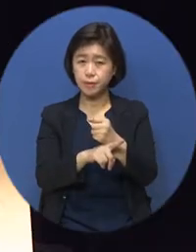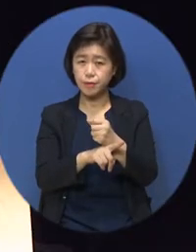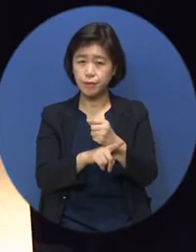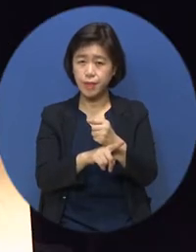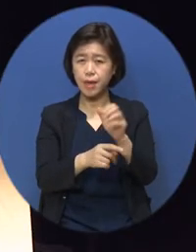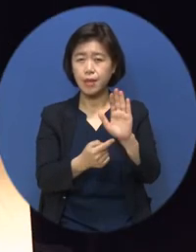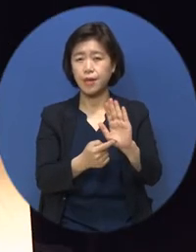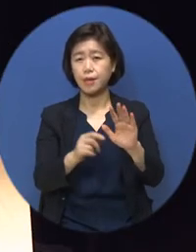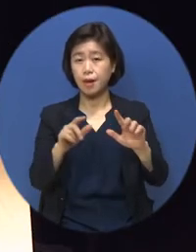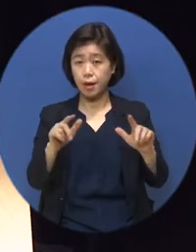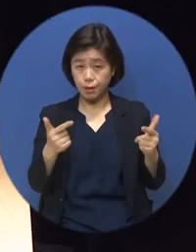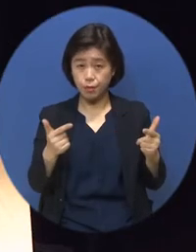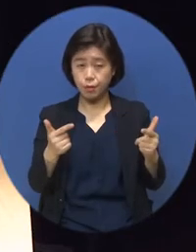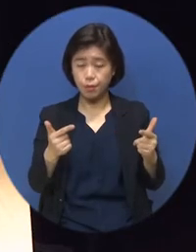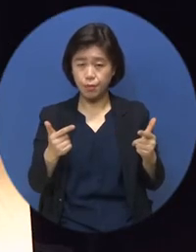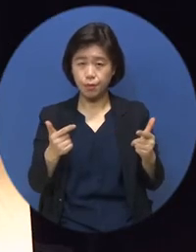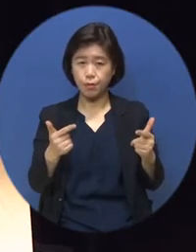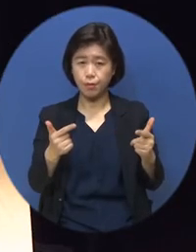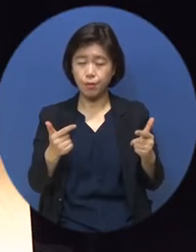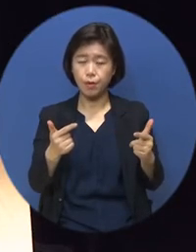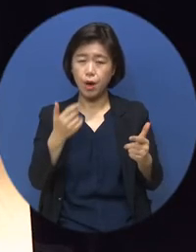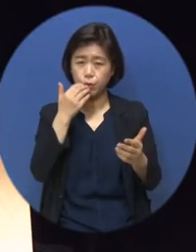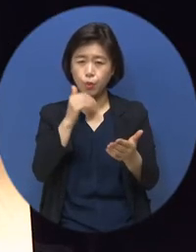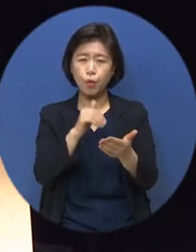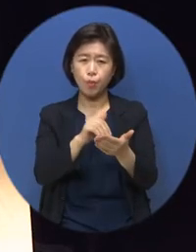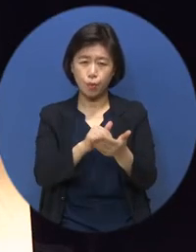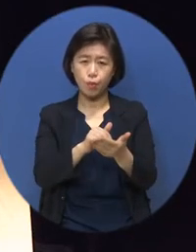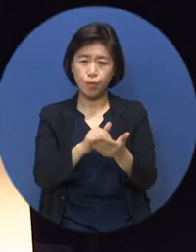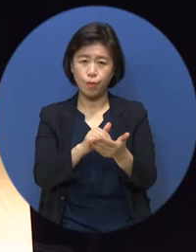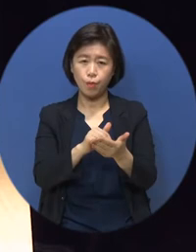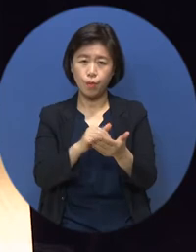돌로 돌아가고 있습니다.